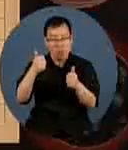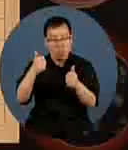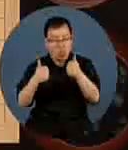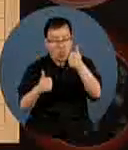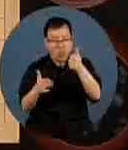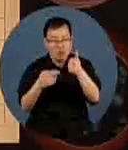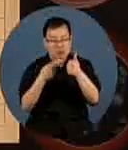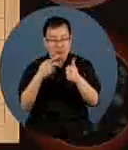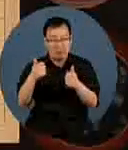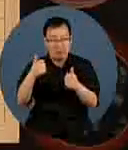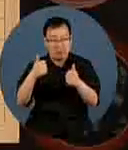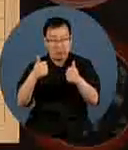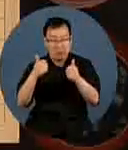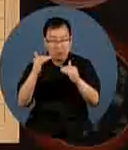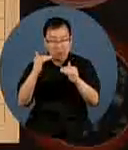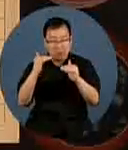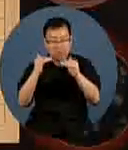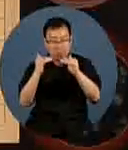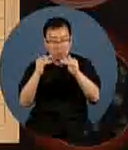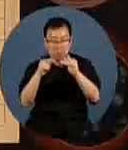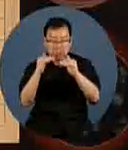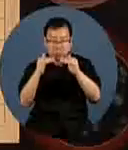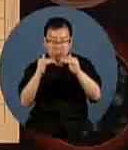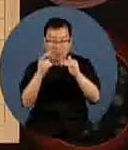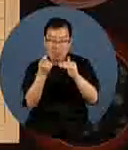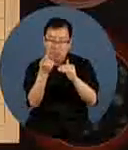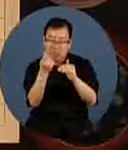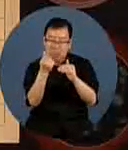차이는 상당히 미세합니다. 그렇습니다.